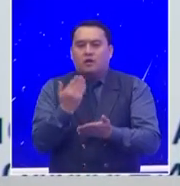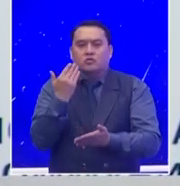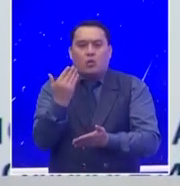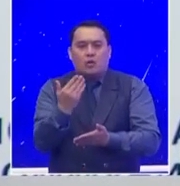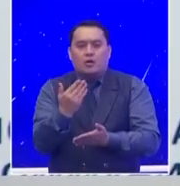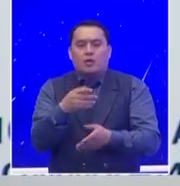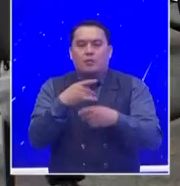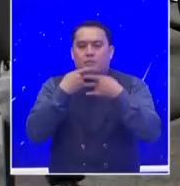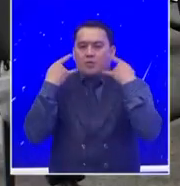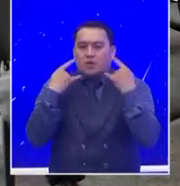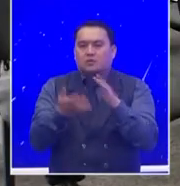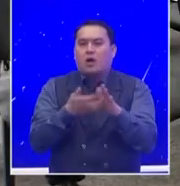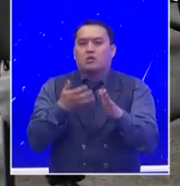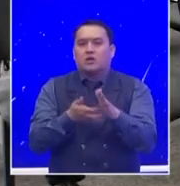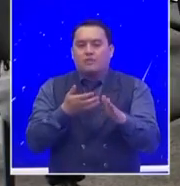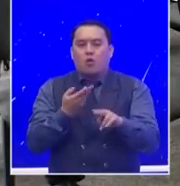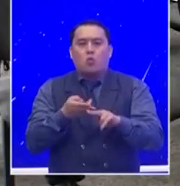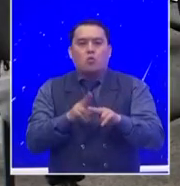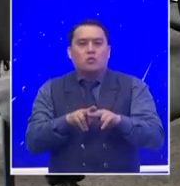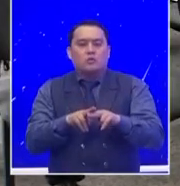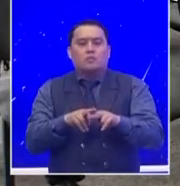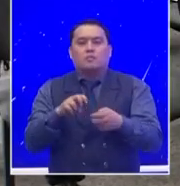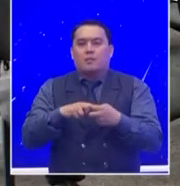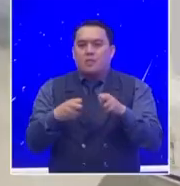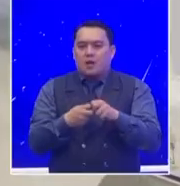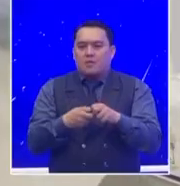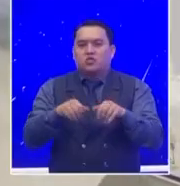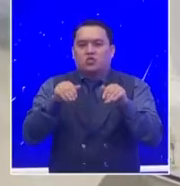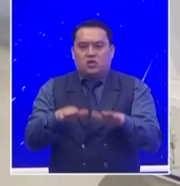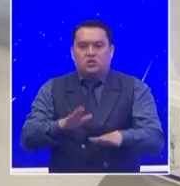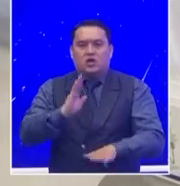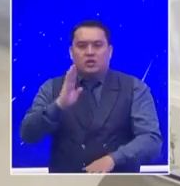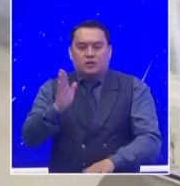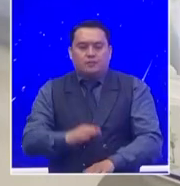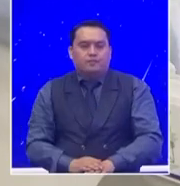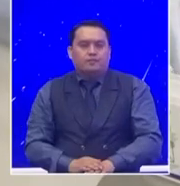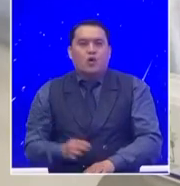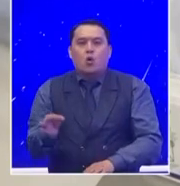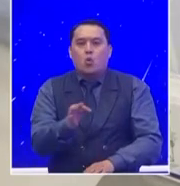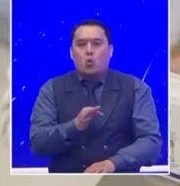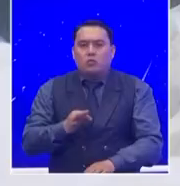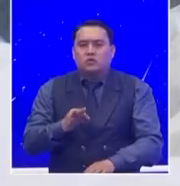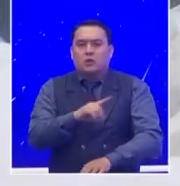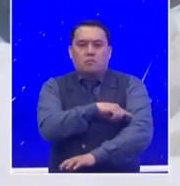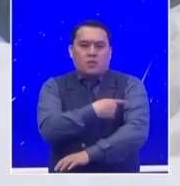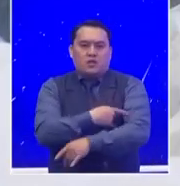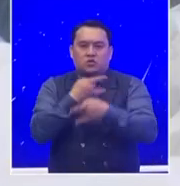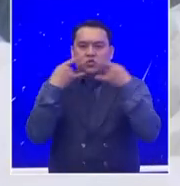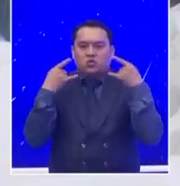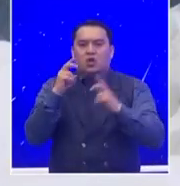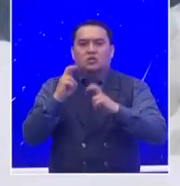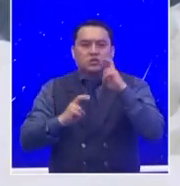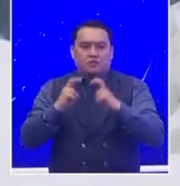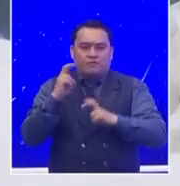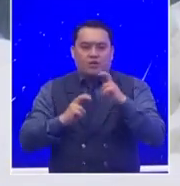Әсіресе маска тапшылығы. Мамандардың айтуынша, бұл мәселе алдағы уақытта шешіледі. Айта кетейік, облыстағы Іле ауданында медициналық бетперде шығаратын